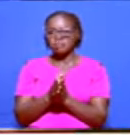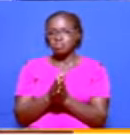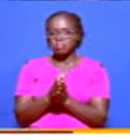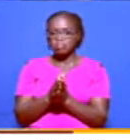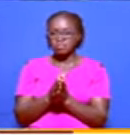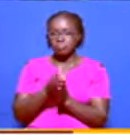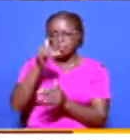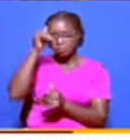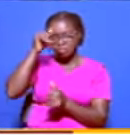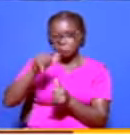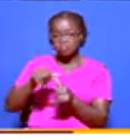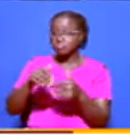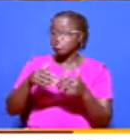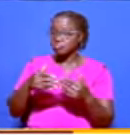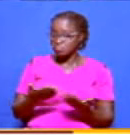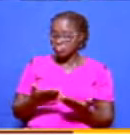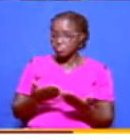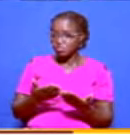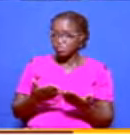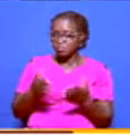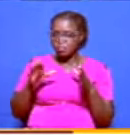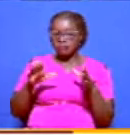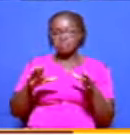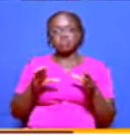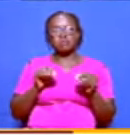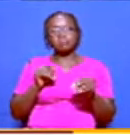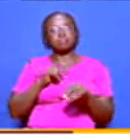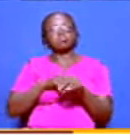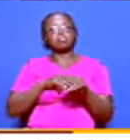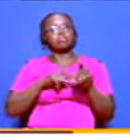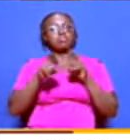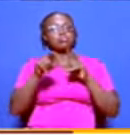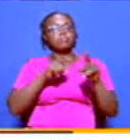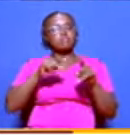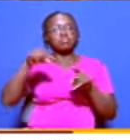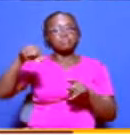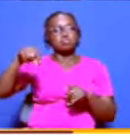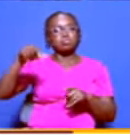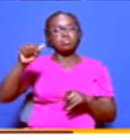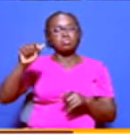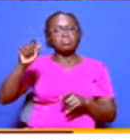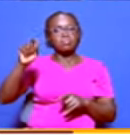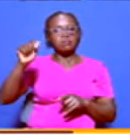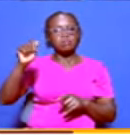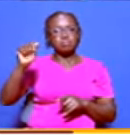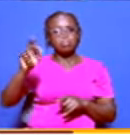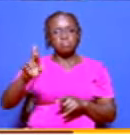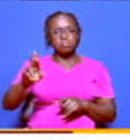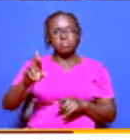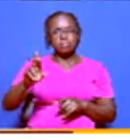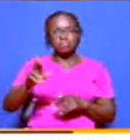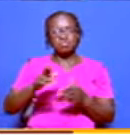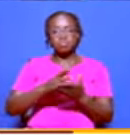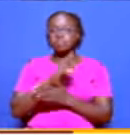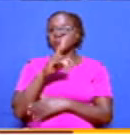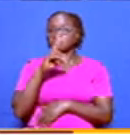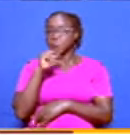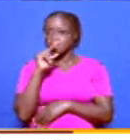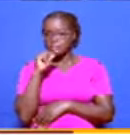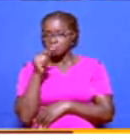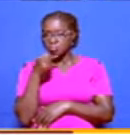jinsi marehemu alivyompokea wakati wa ziara yake nchini Qatar, na kupitia kitandazi cha Twitter